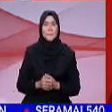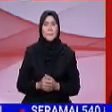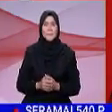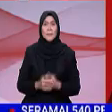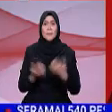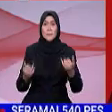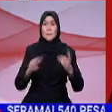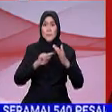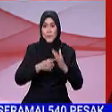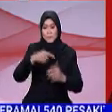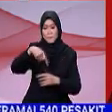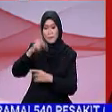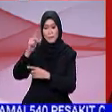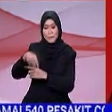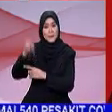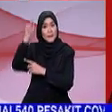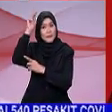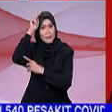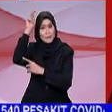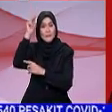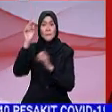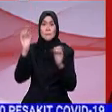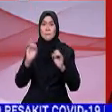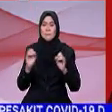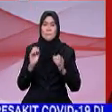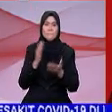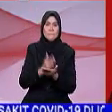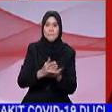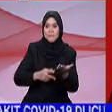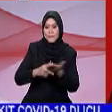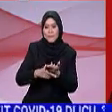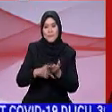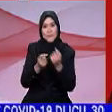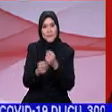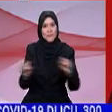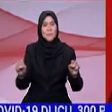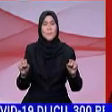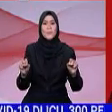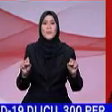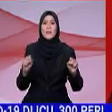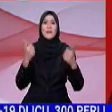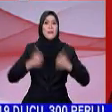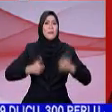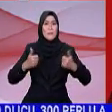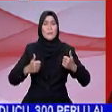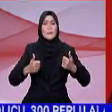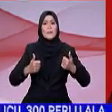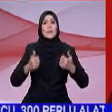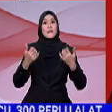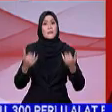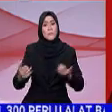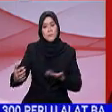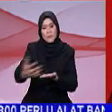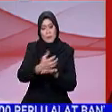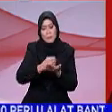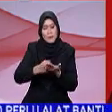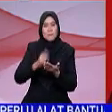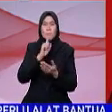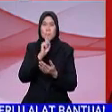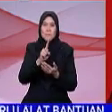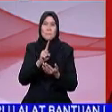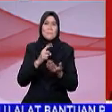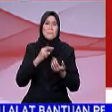Pelaksanaan PKP di Kelantan tidak menjejaskan peniaga membuat persiapan Aidilfitri. Tidak dinafikan walaupun pendapatan sedikit